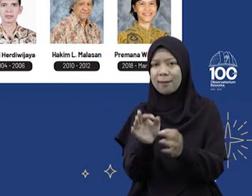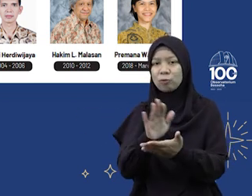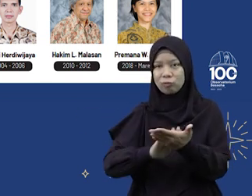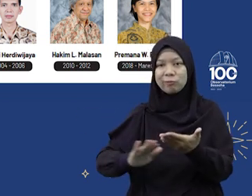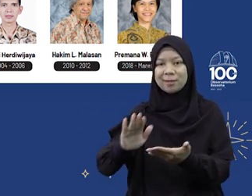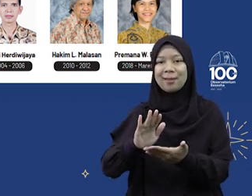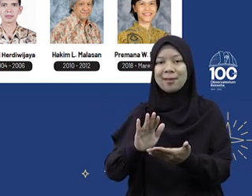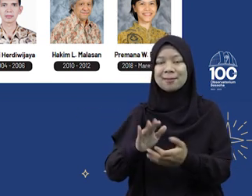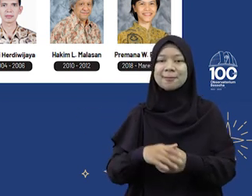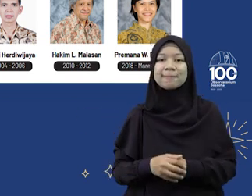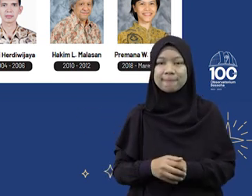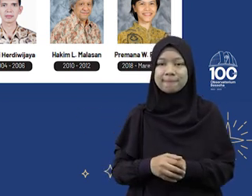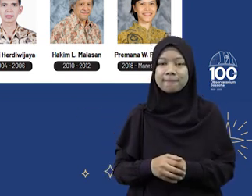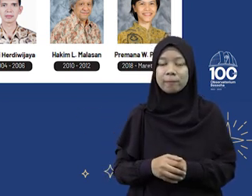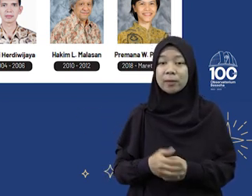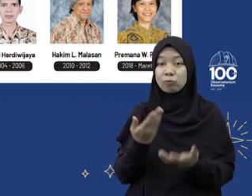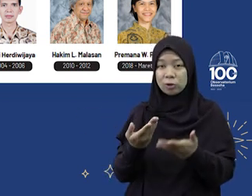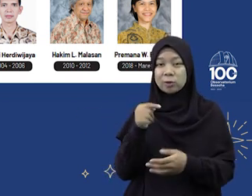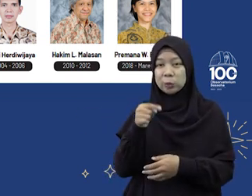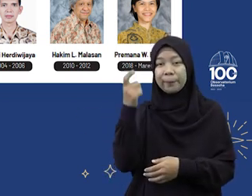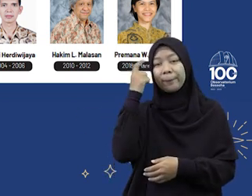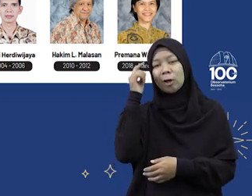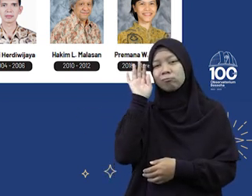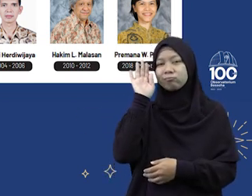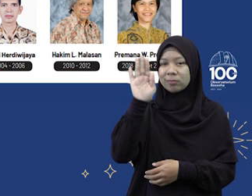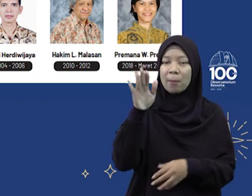seperti itu dulu pandangan visionarisnya